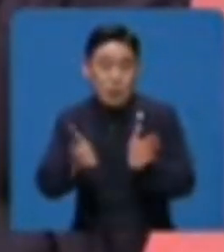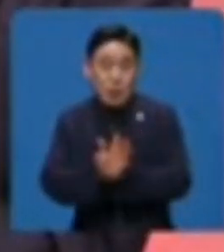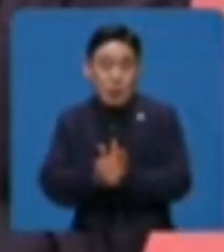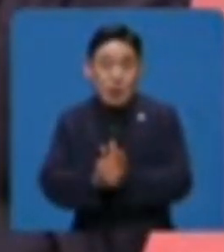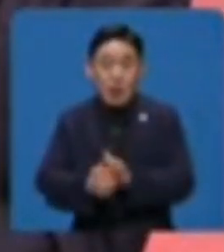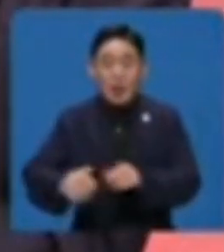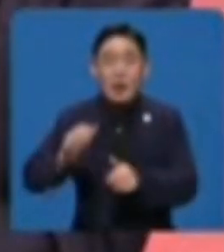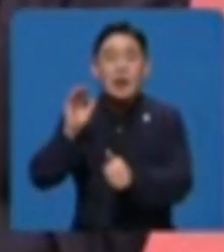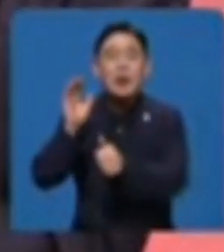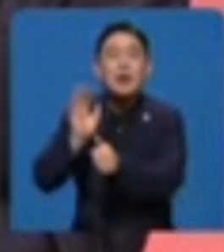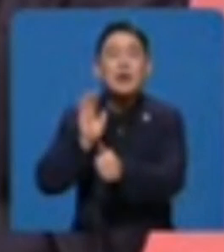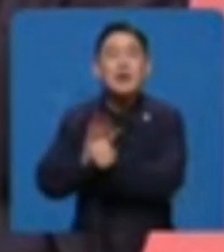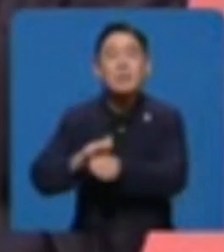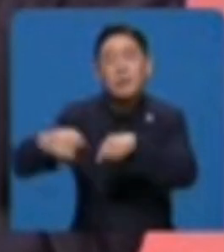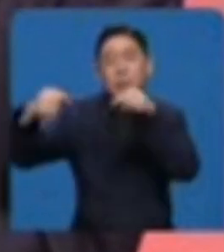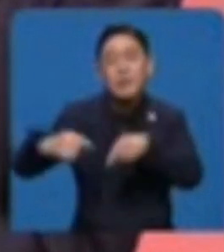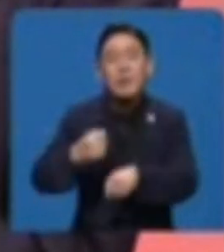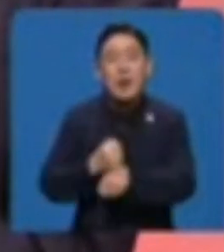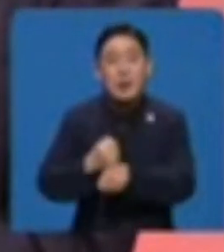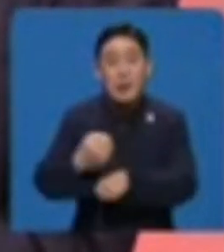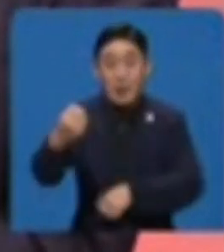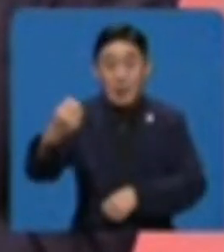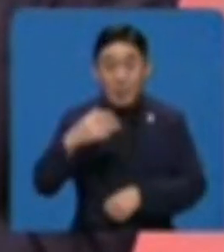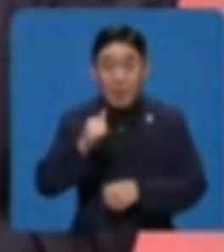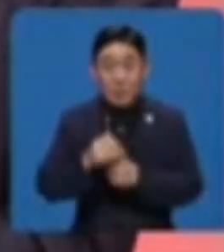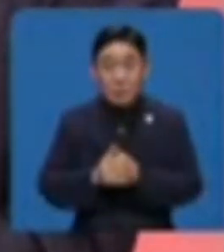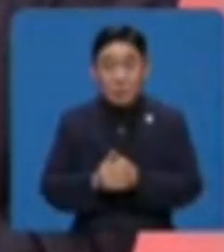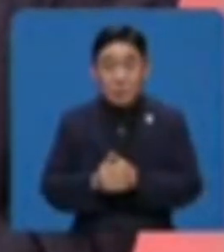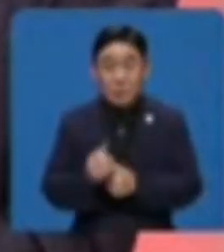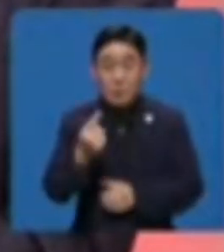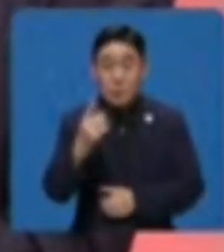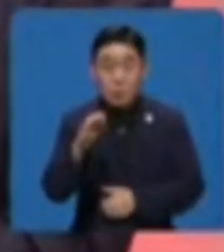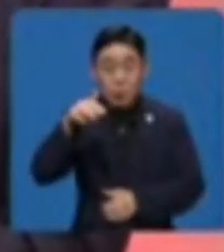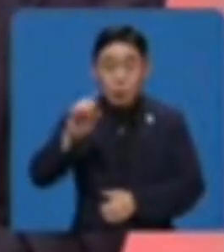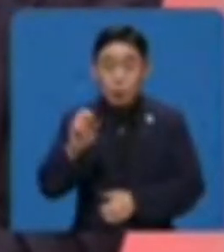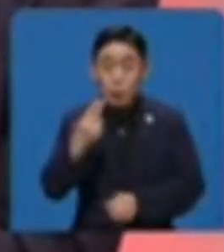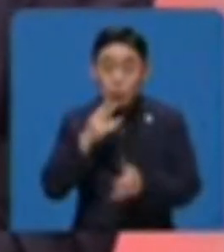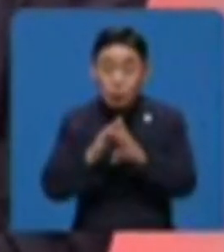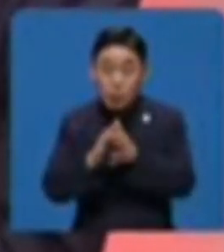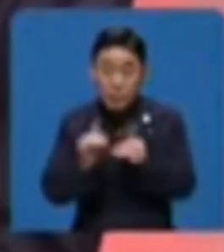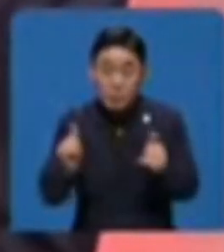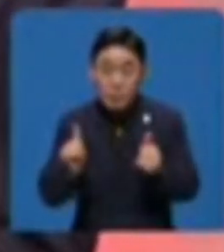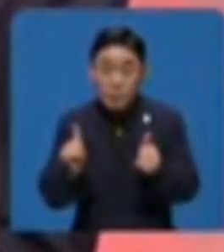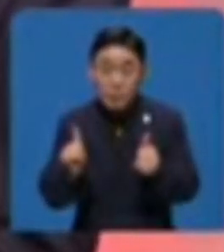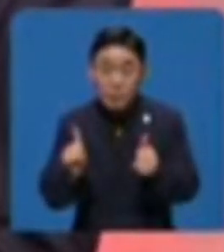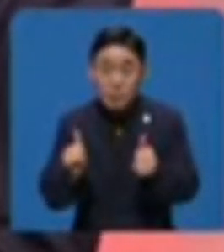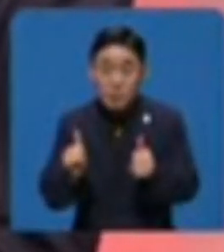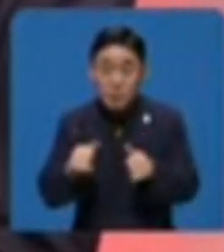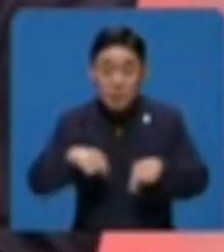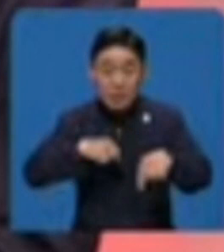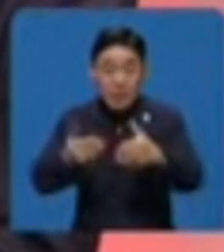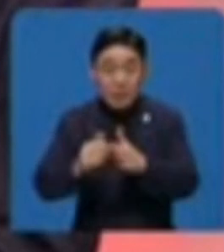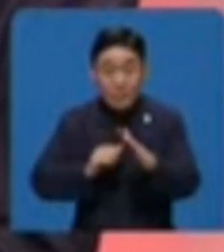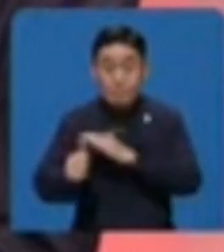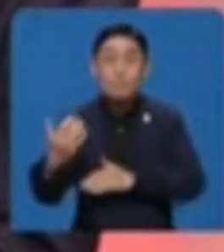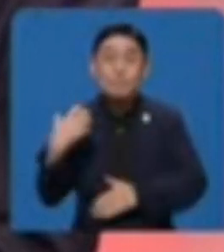중앙선거관리위원회와 협력하겠다 이런 이야기를 했습니다. 우리 홍준표 후보께서는